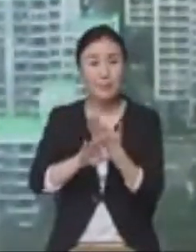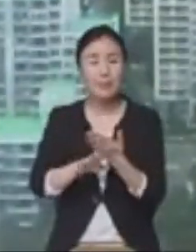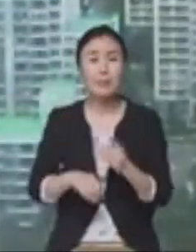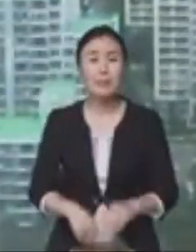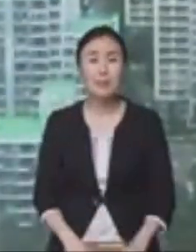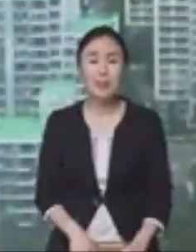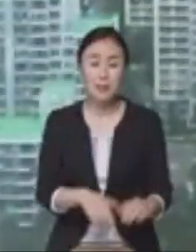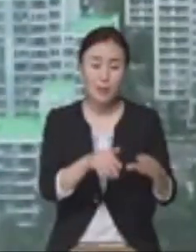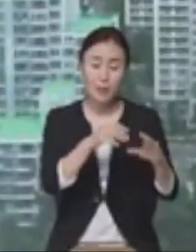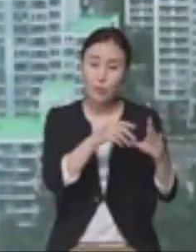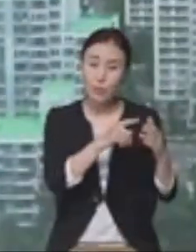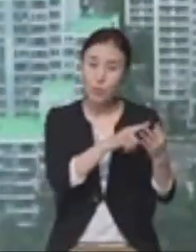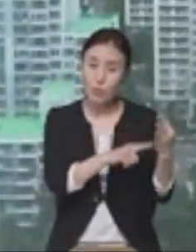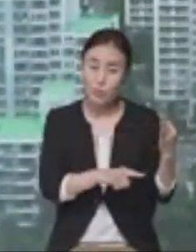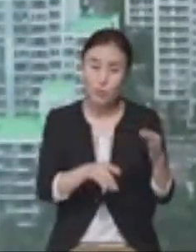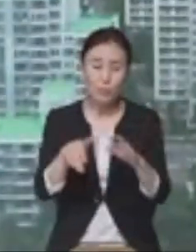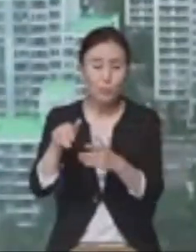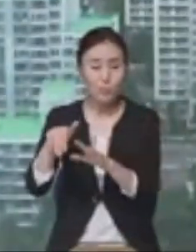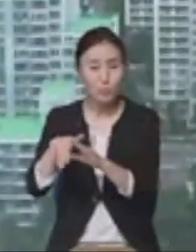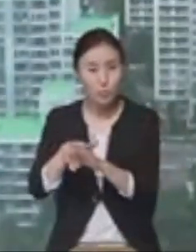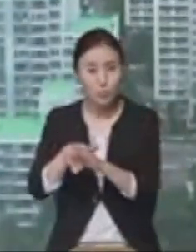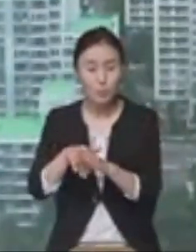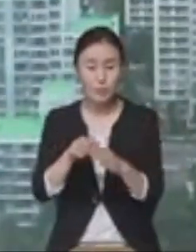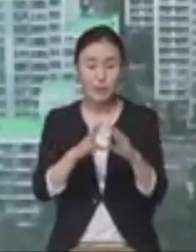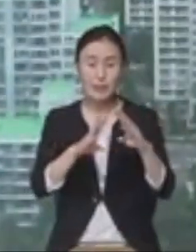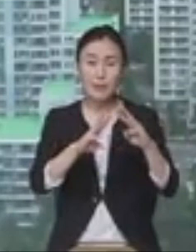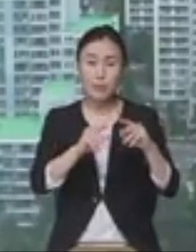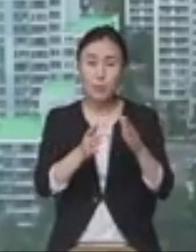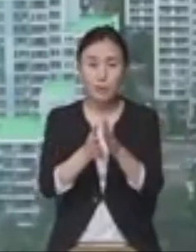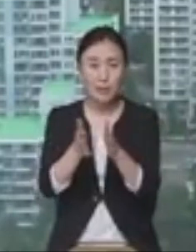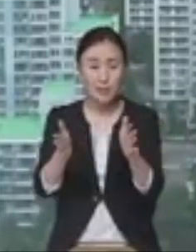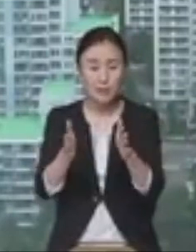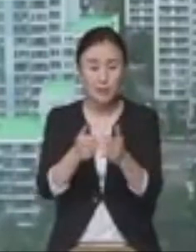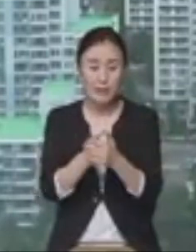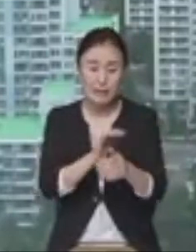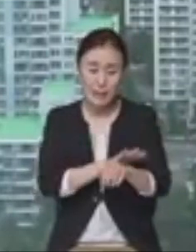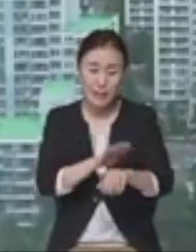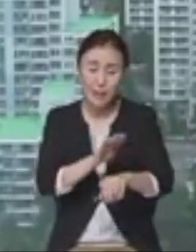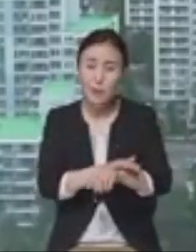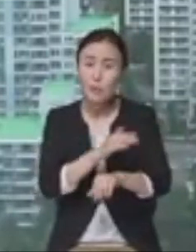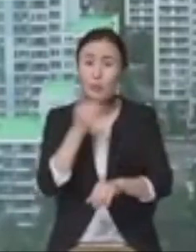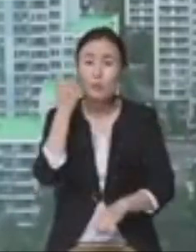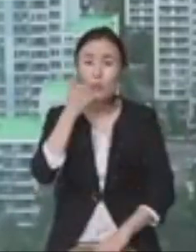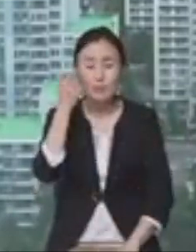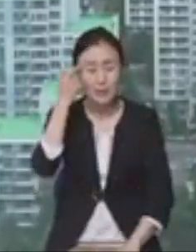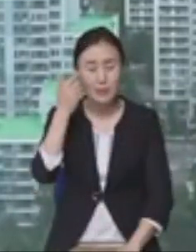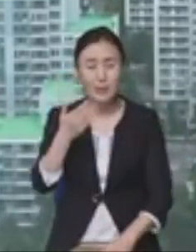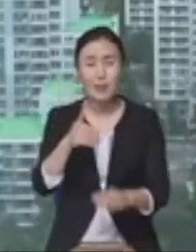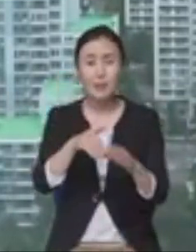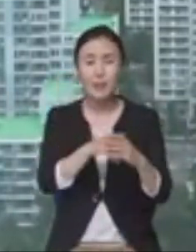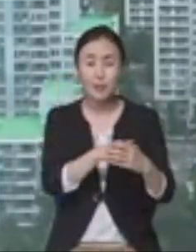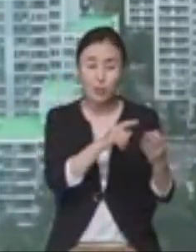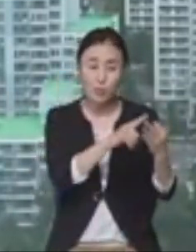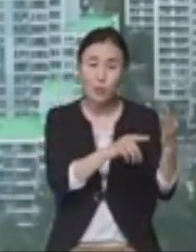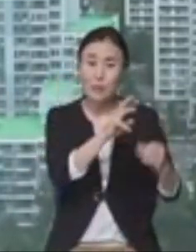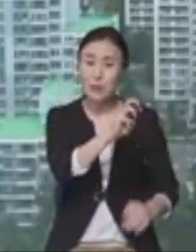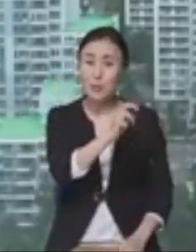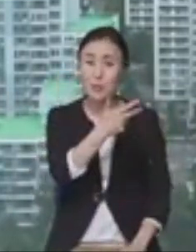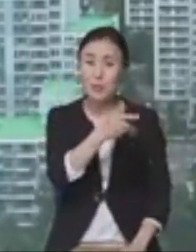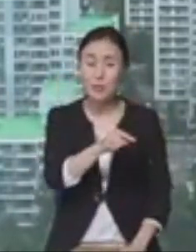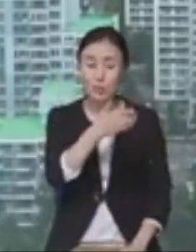윤석열정부와 문재인 정부의 부동산 정책에 대해서도 물었습니다 윤석열 정부가 더 잘했다는 응답은 37.9%